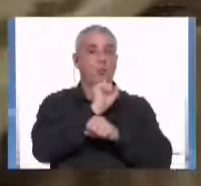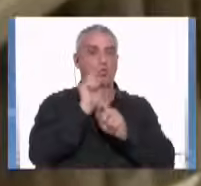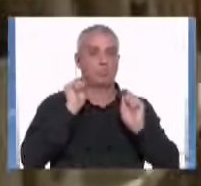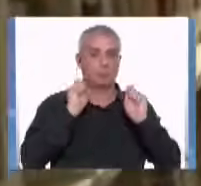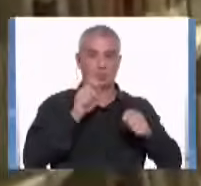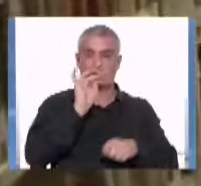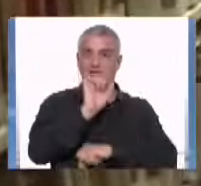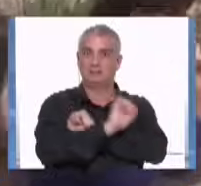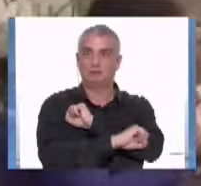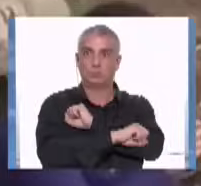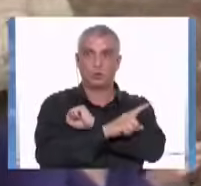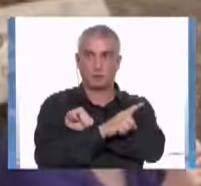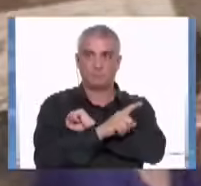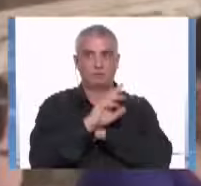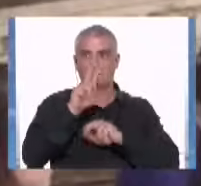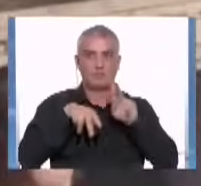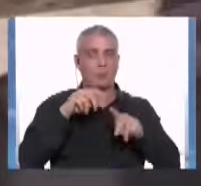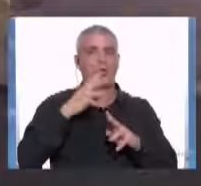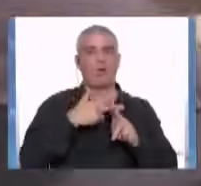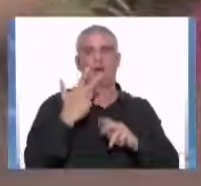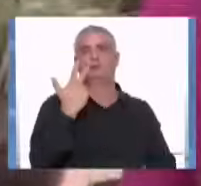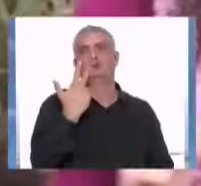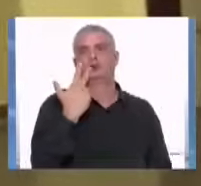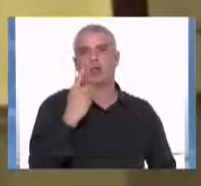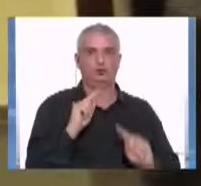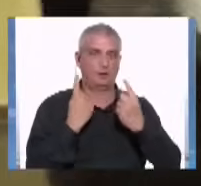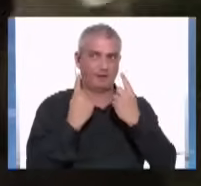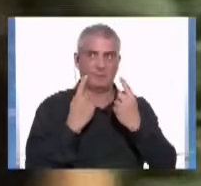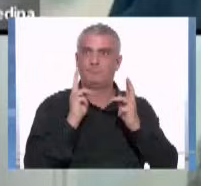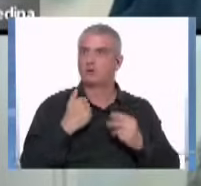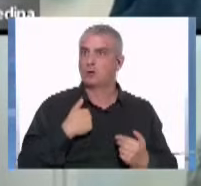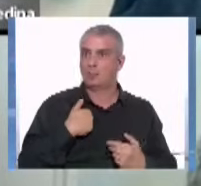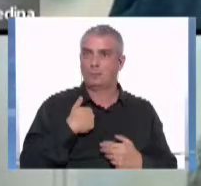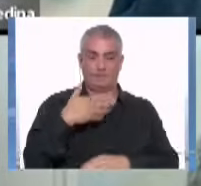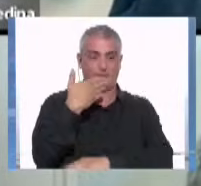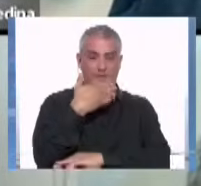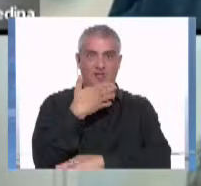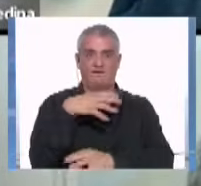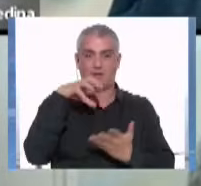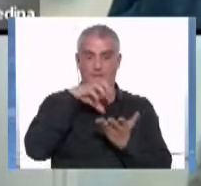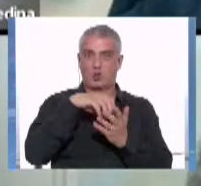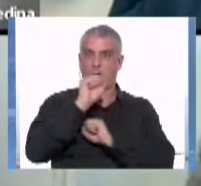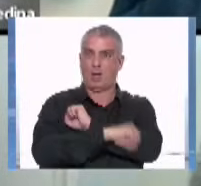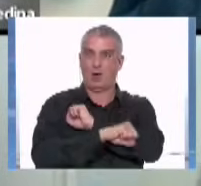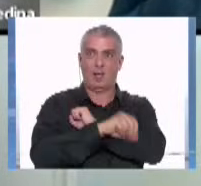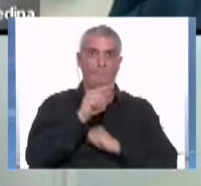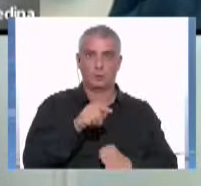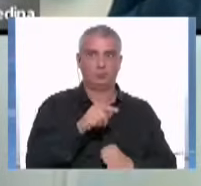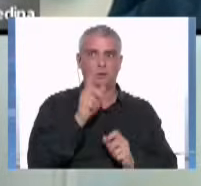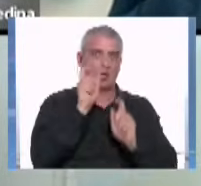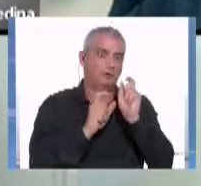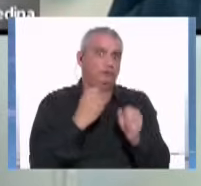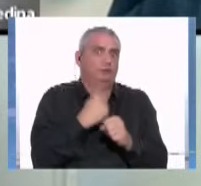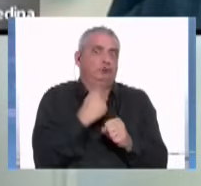תלונות שיוגשו נגד סטודנטים, הם טיפלו משמעתית רק בשלושה מקרים. יש לנו במדינה ובקמפוס